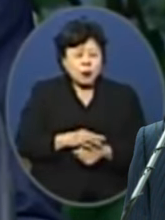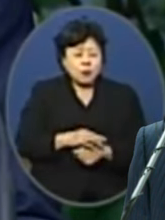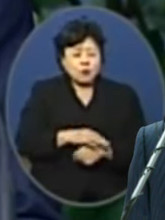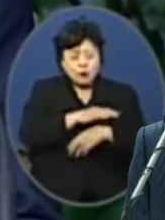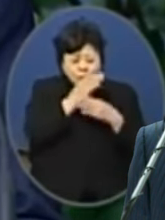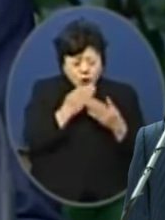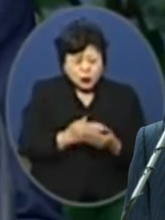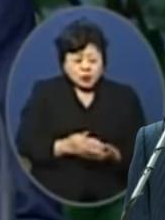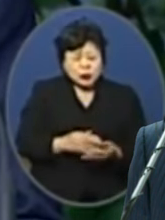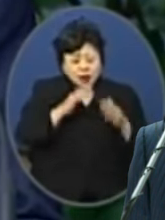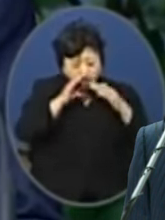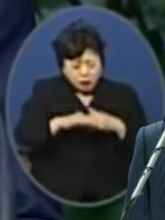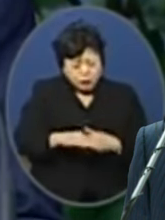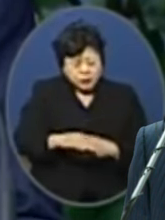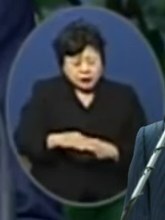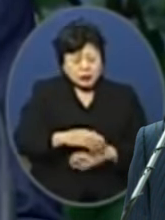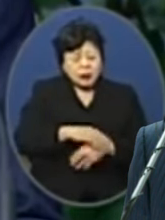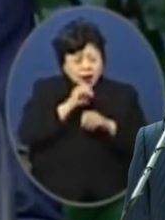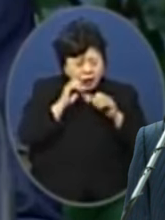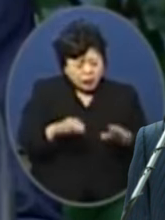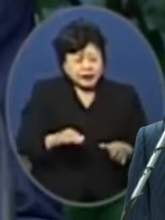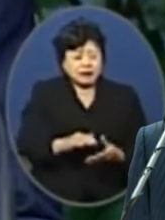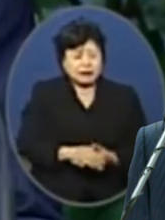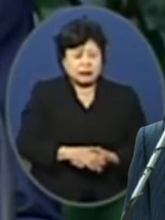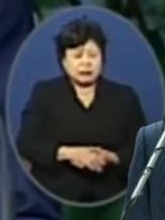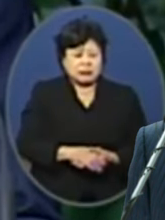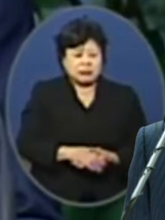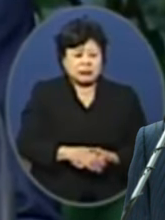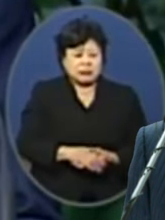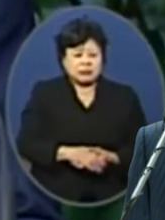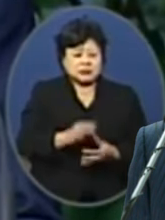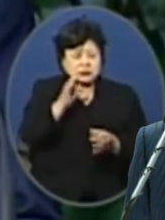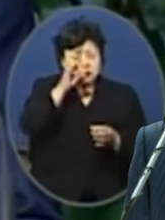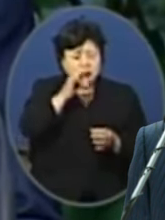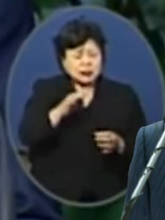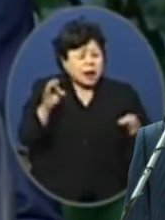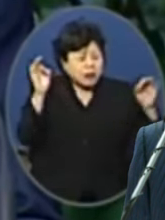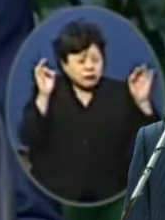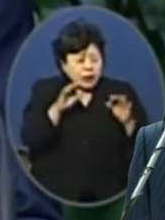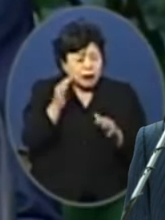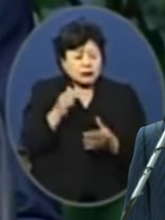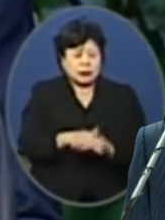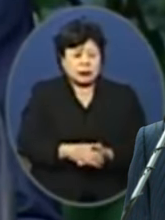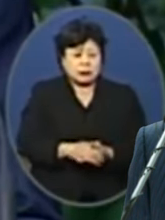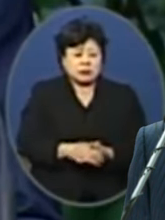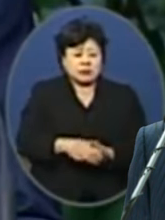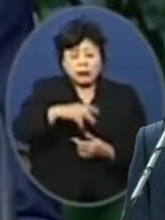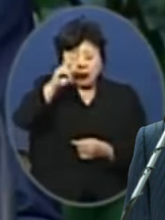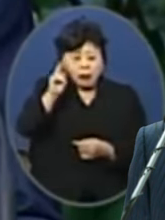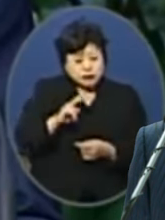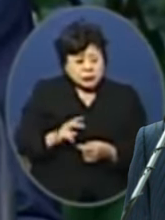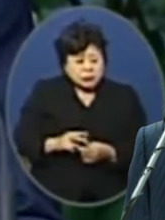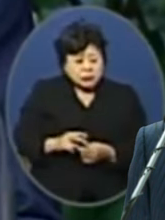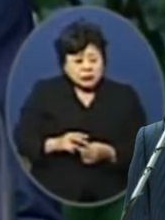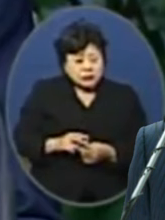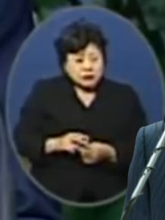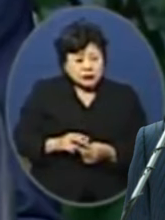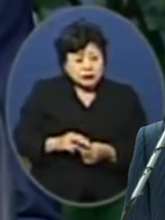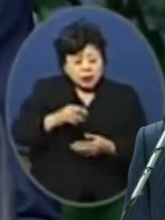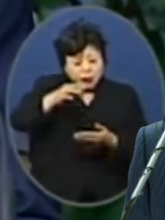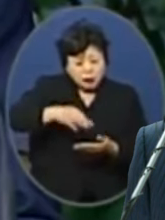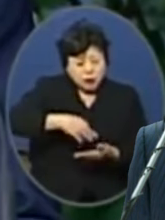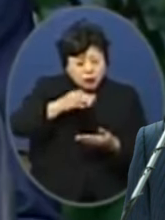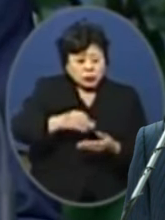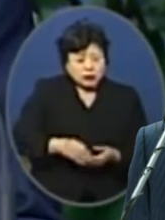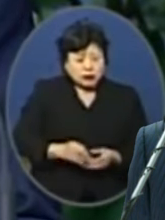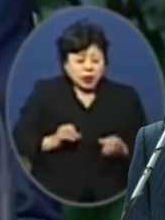것이 허무하기 짝이 없거든요 하루 아침에 재산 다 날아갈 수 있습니다 하루 아침에 벌어놓은 것